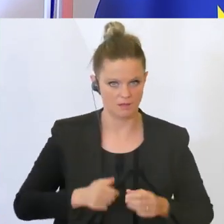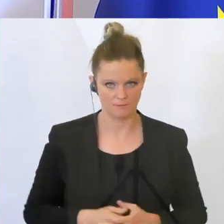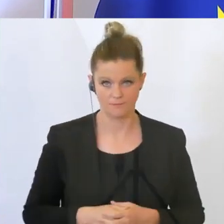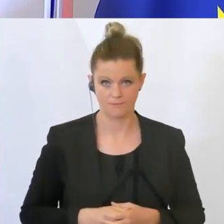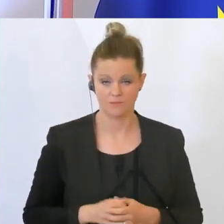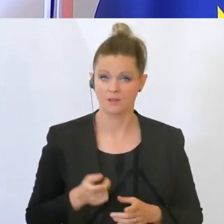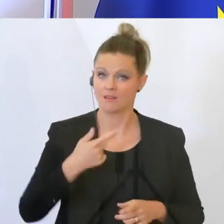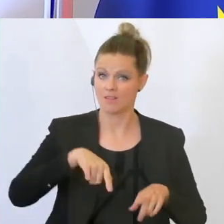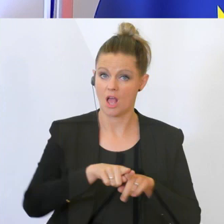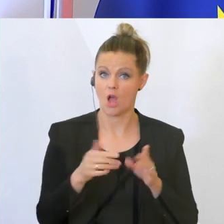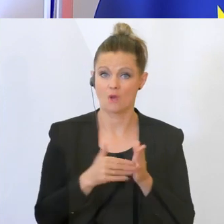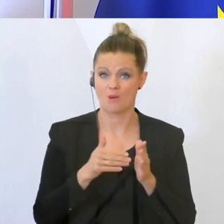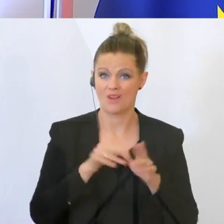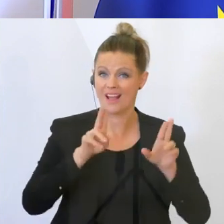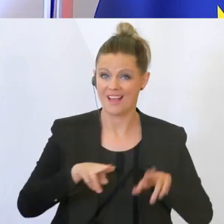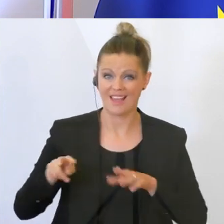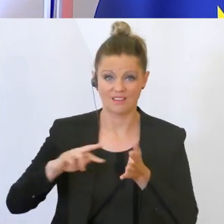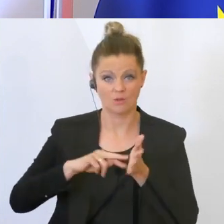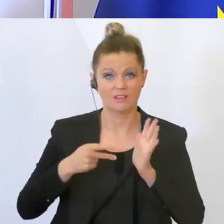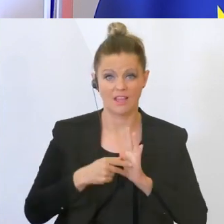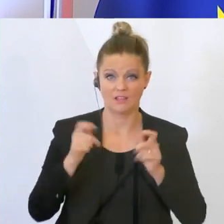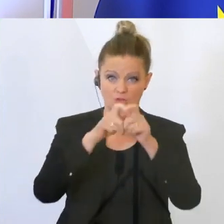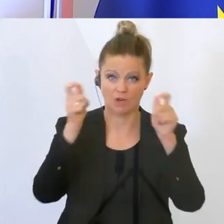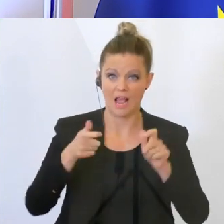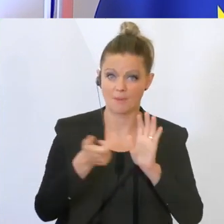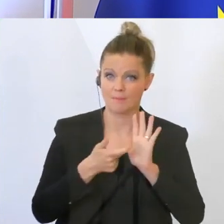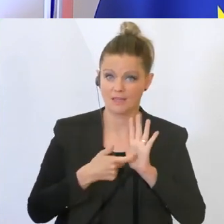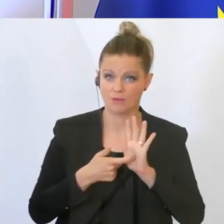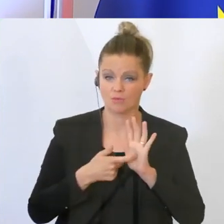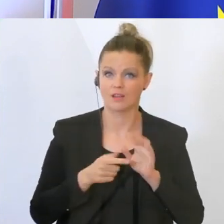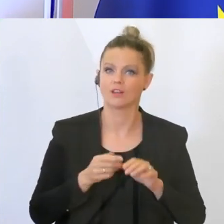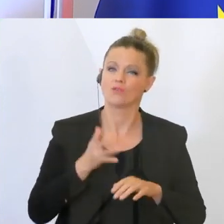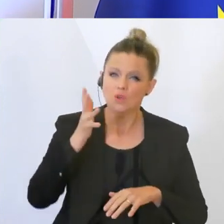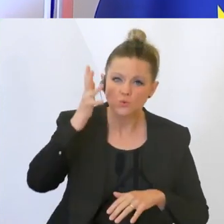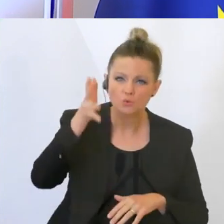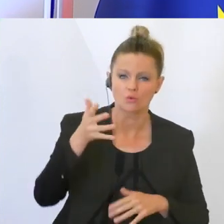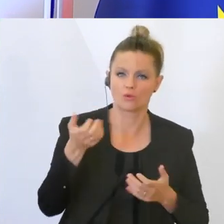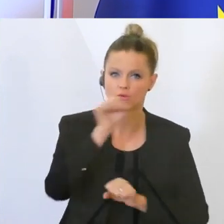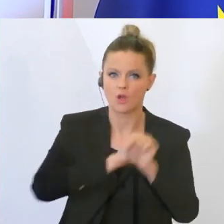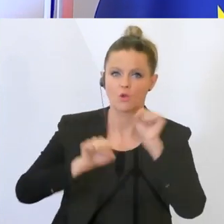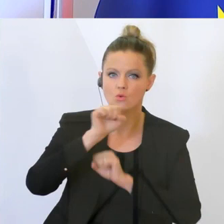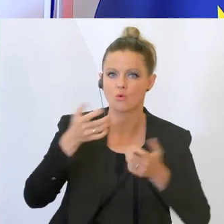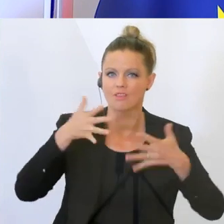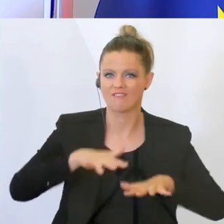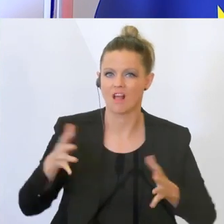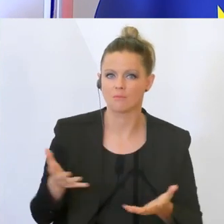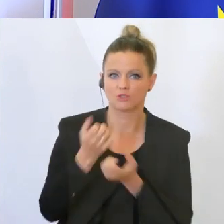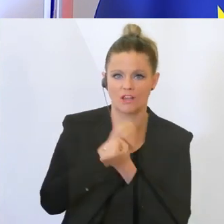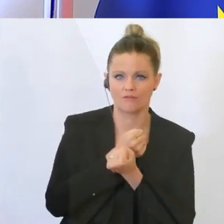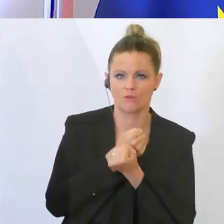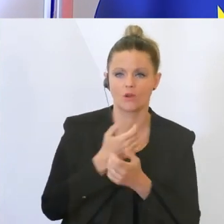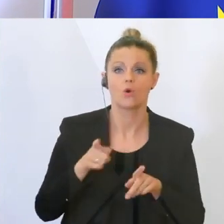Was wir auch brauchen, sind rechtliche und technische Rahmenbedingungen für künftige Notfallbeschaffungen und